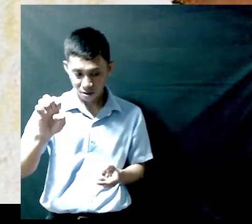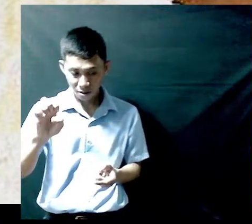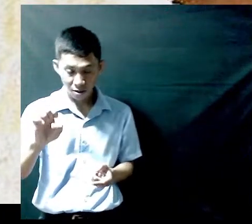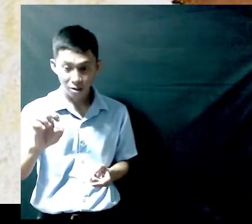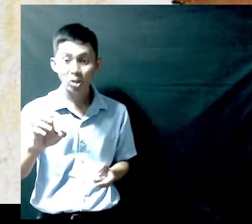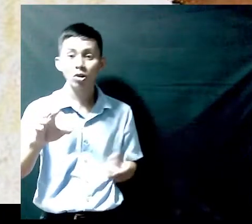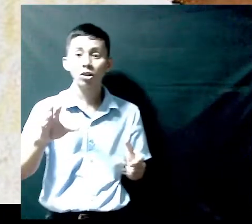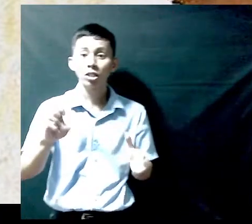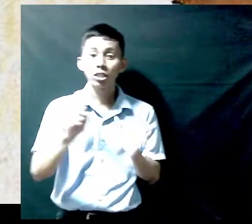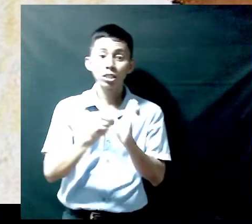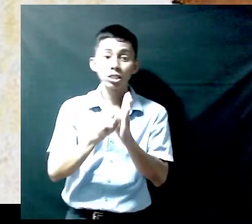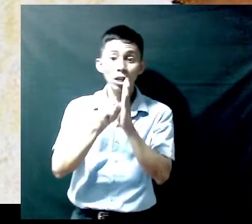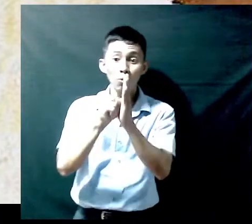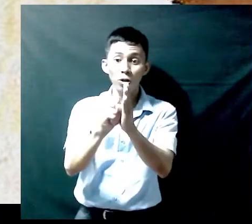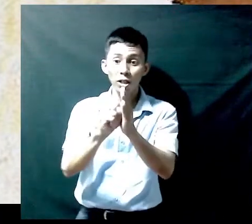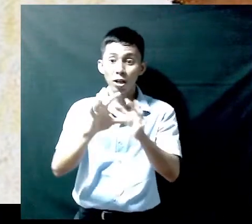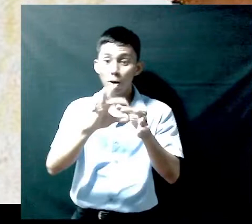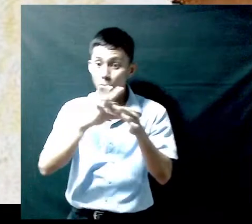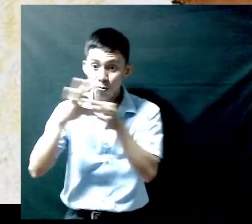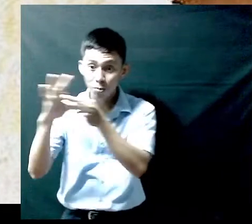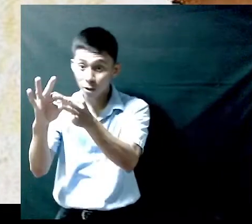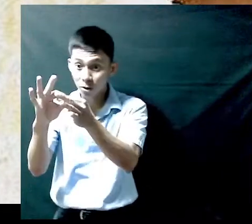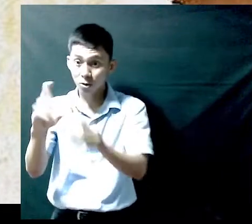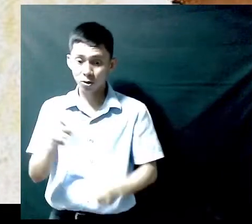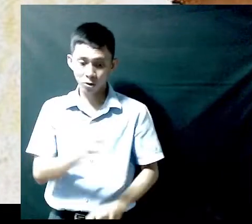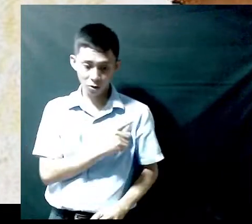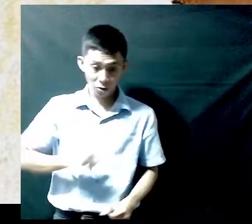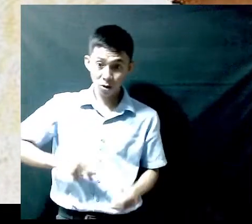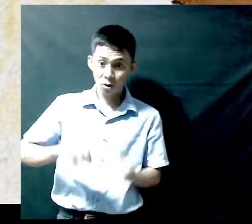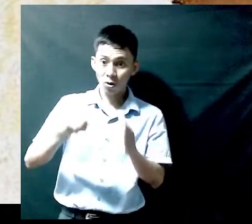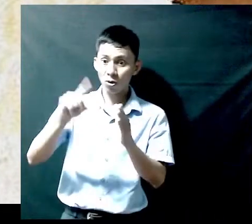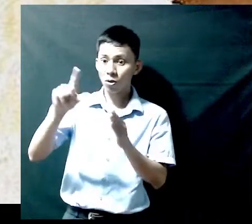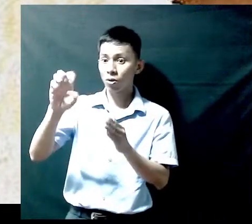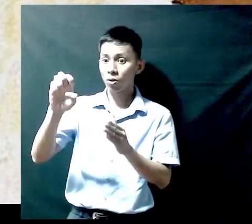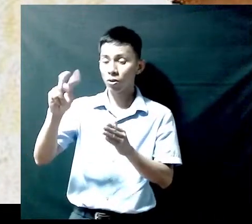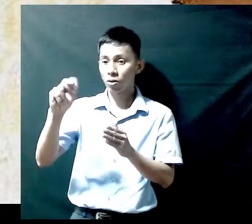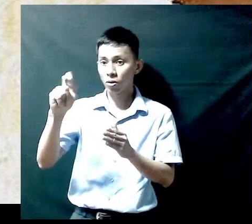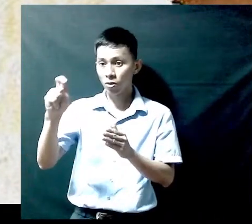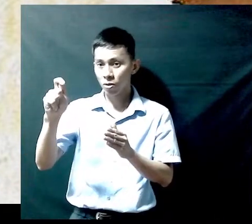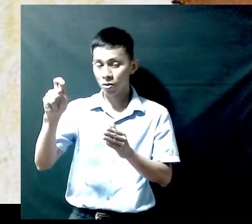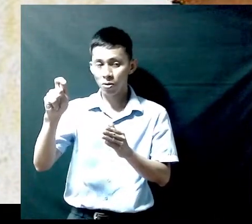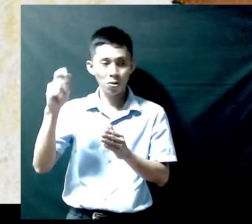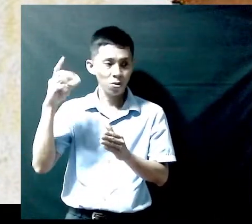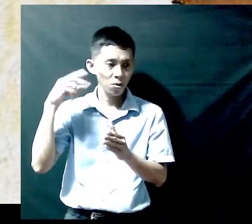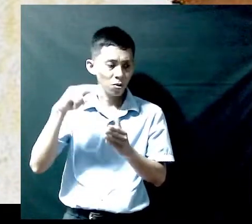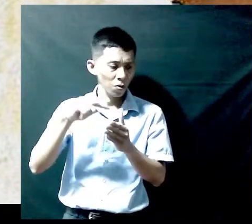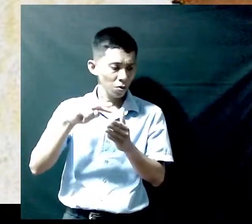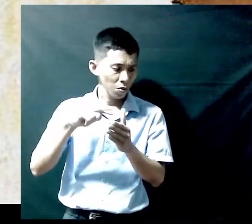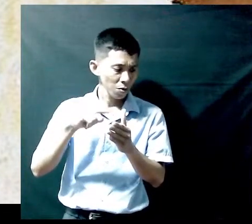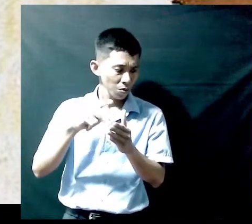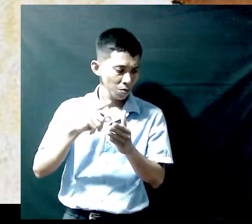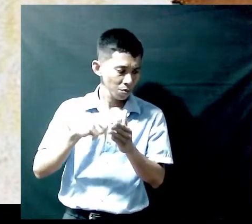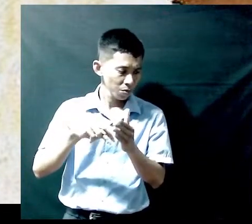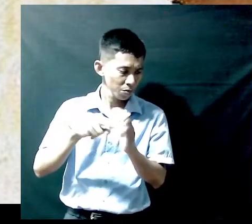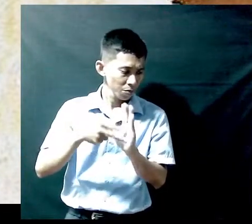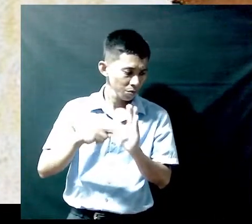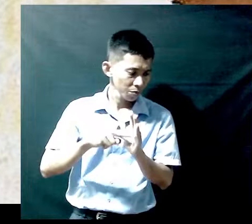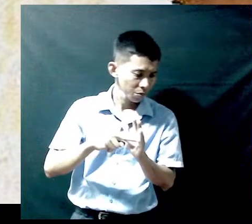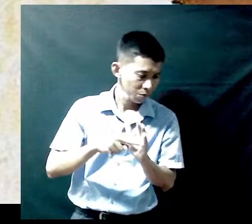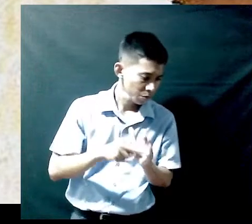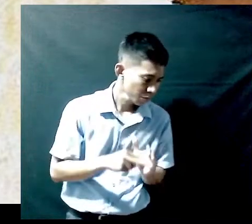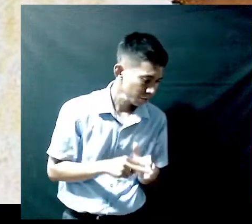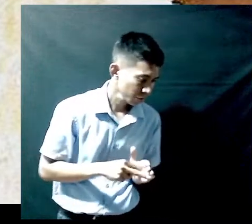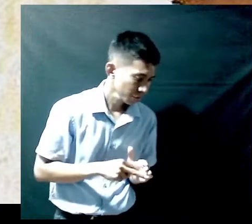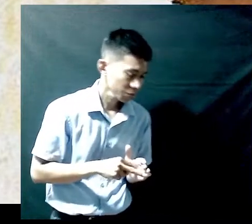Lord. So, dalawang salitang lent sa English in the King James, but the original means,